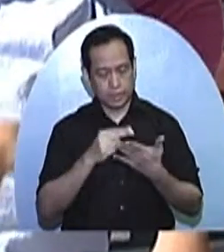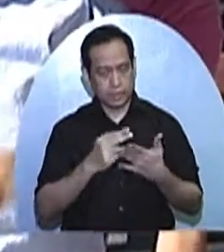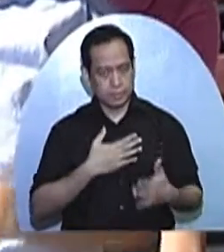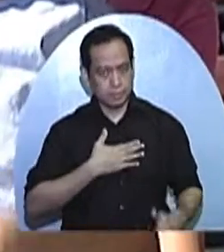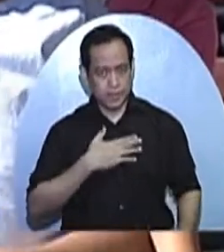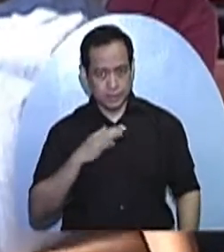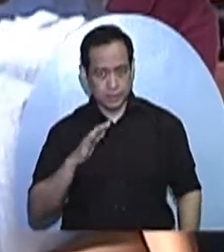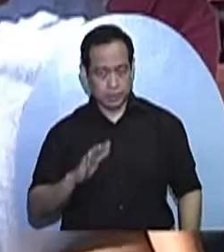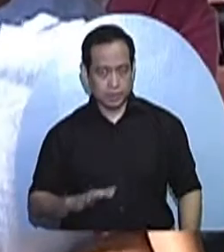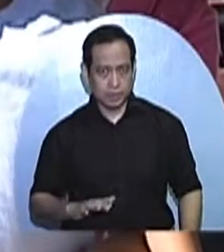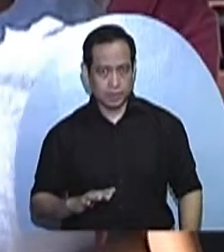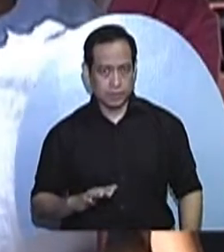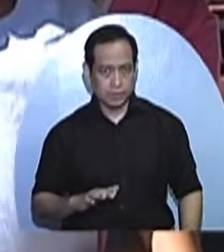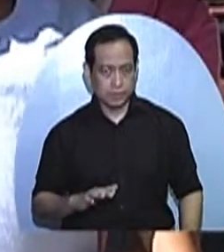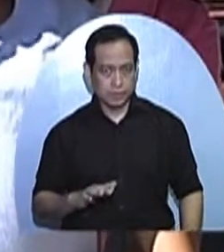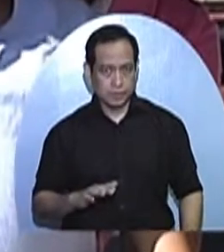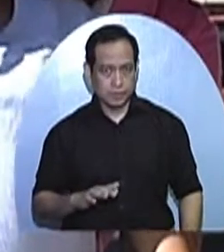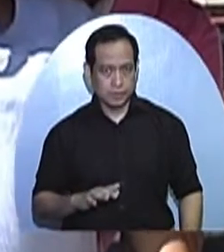anak ko na